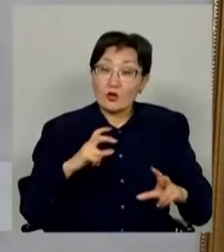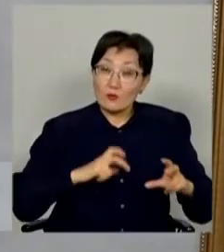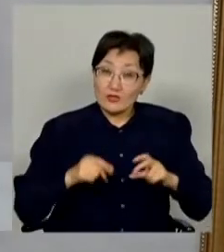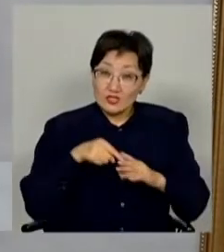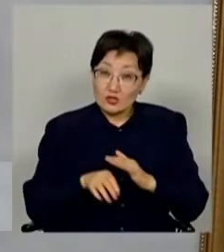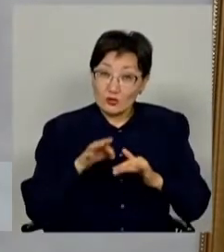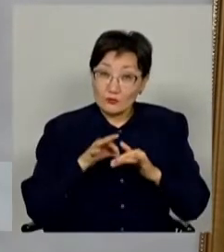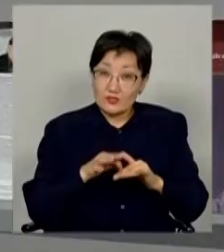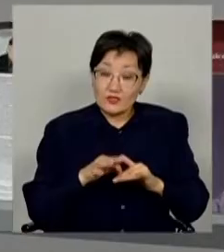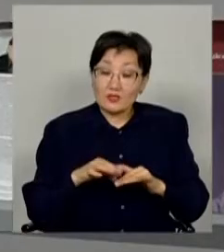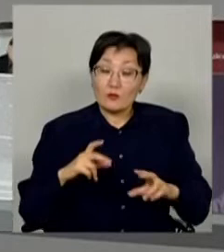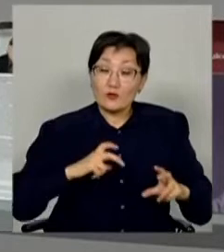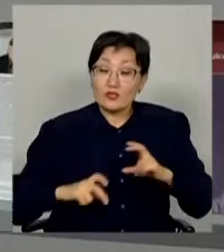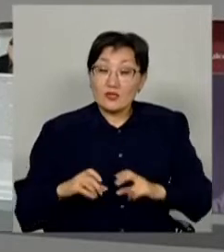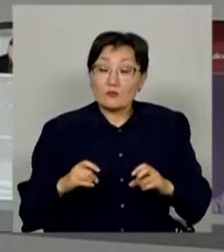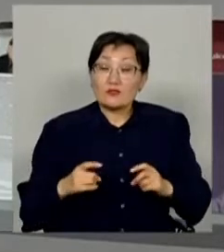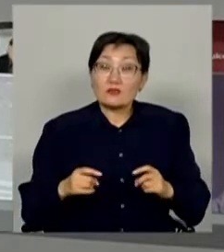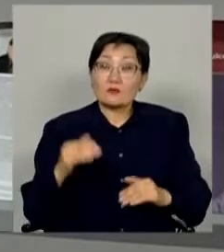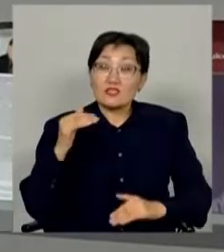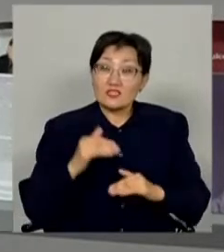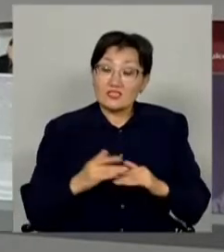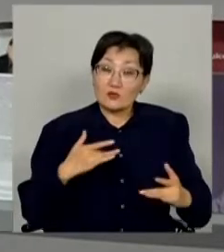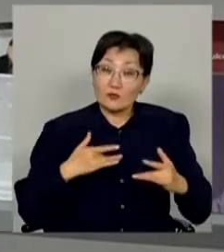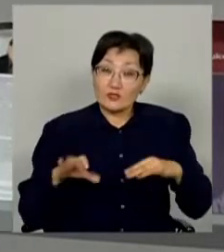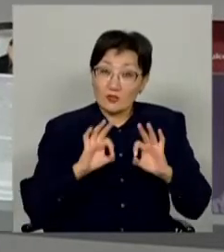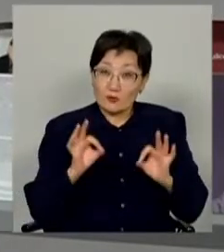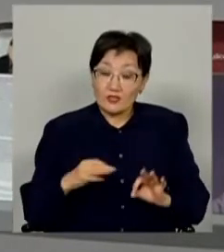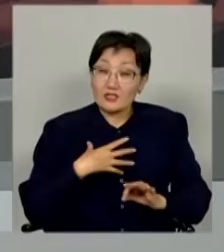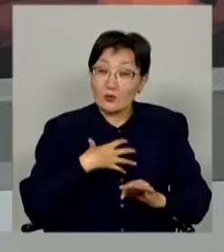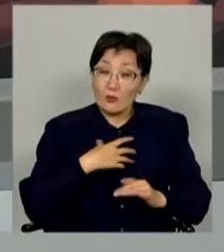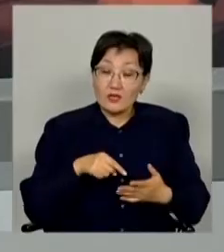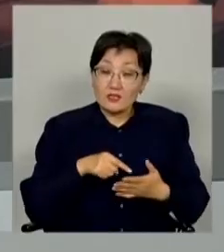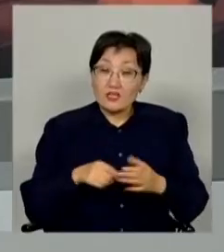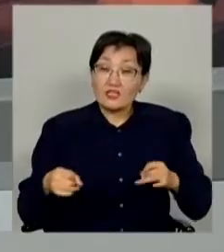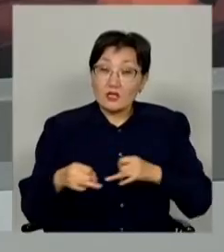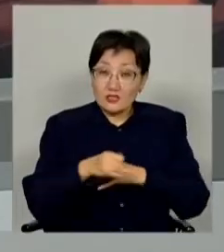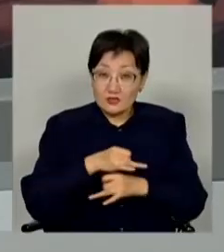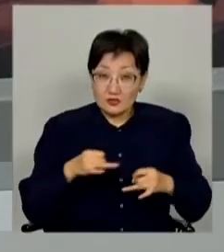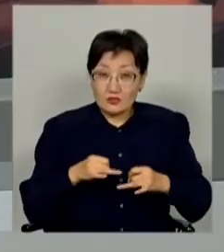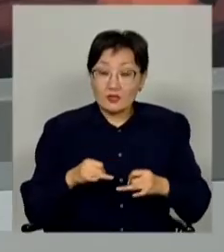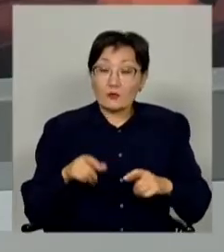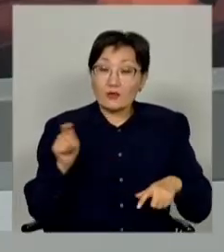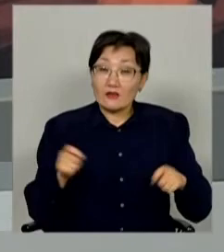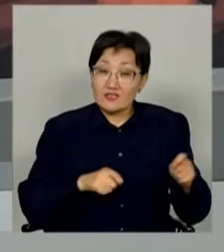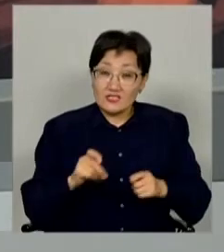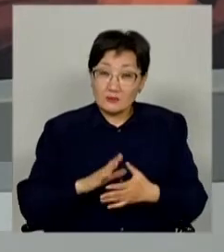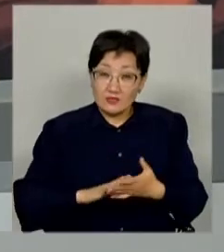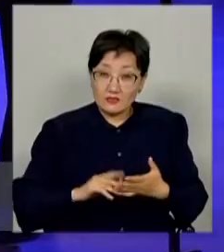өтті. Өнер ордасындағы мерейлі кеш театр өнерінің өзекті мәселелерін талқыға салған конференцияға